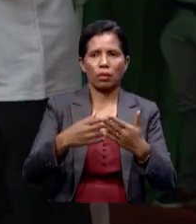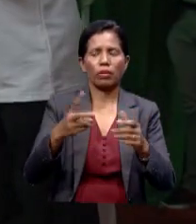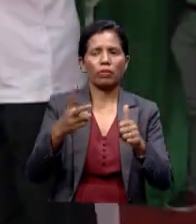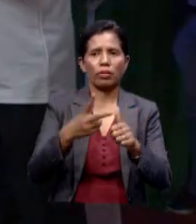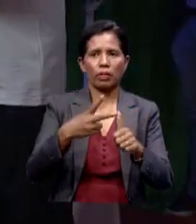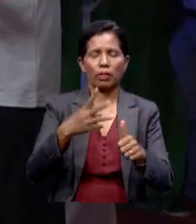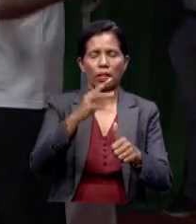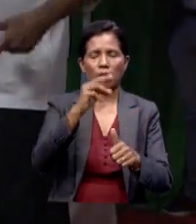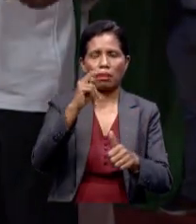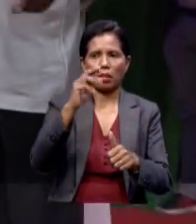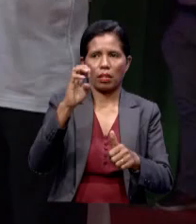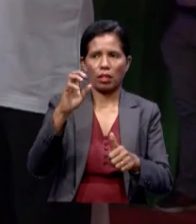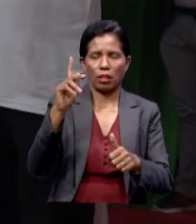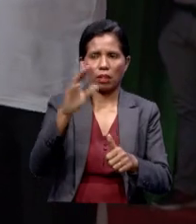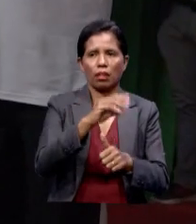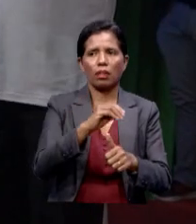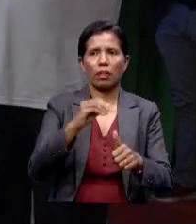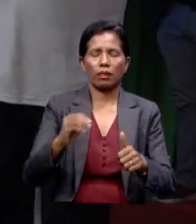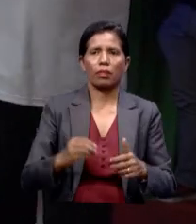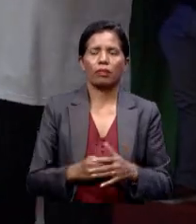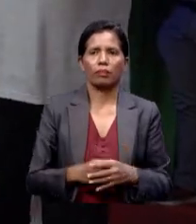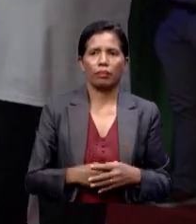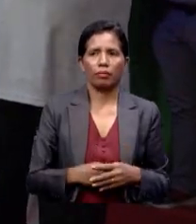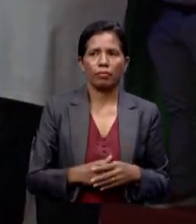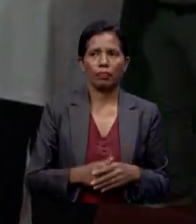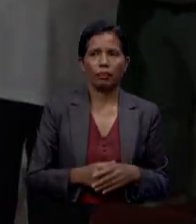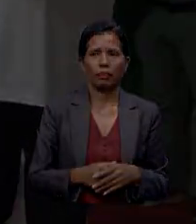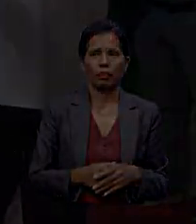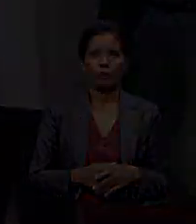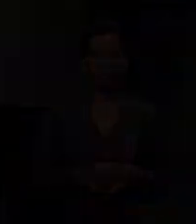Estranjero Republika Dominicana Jimmy Fernandez Jovial da Costa GNN.